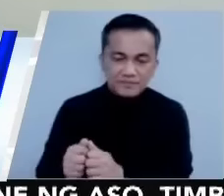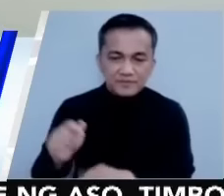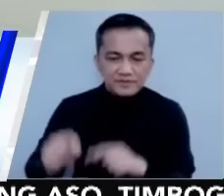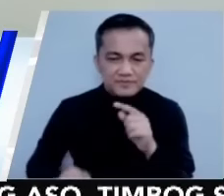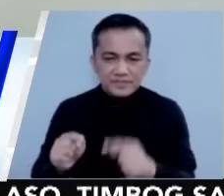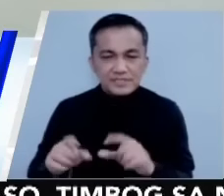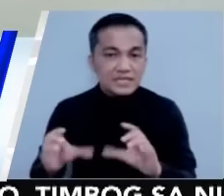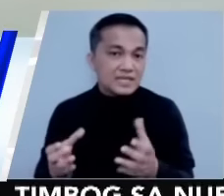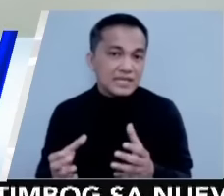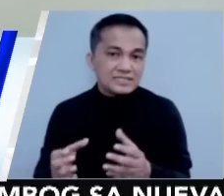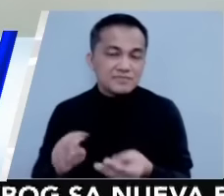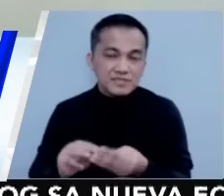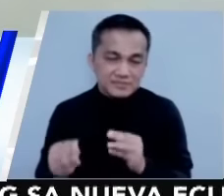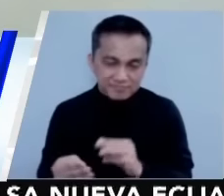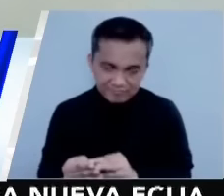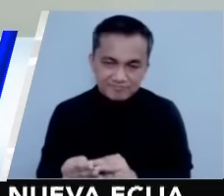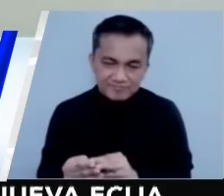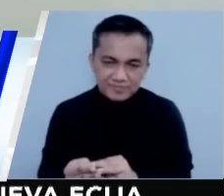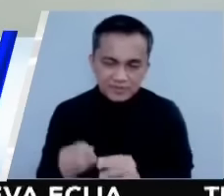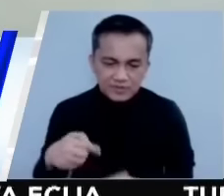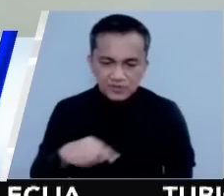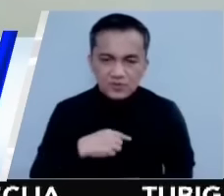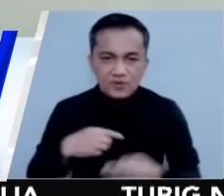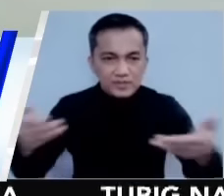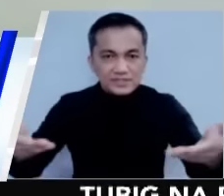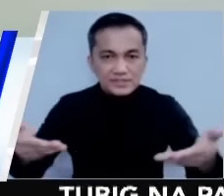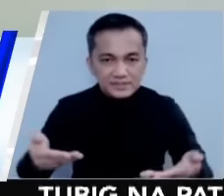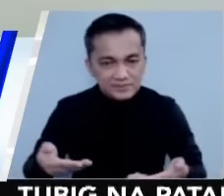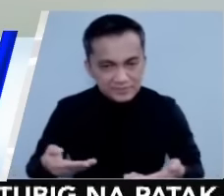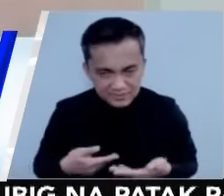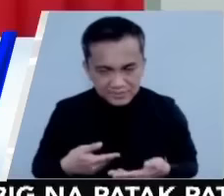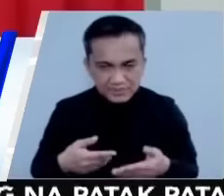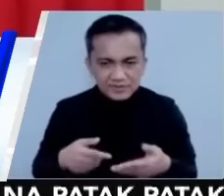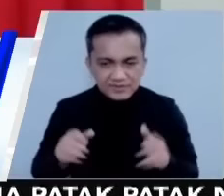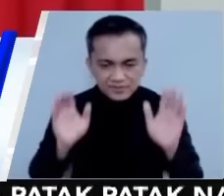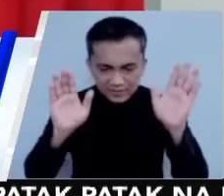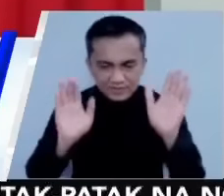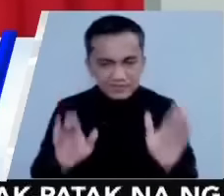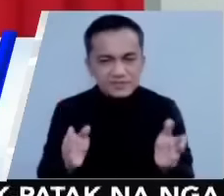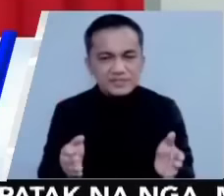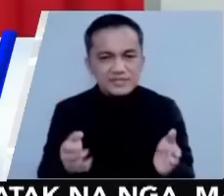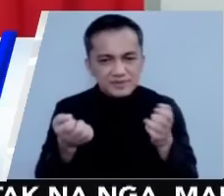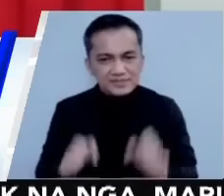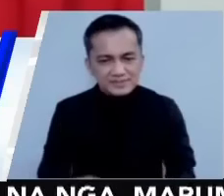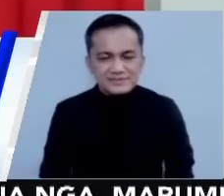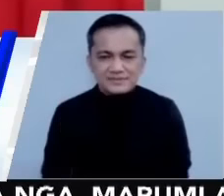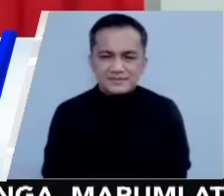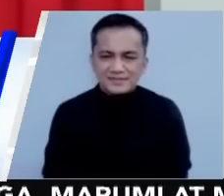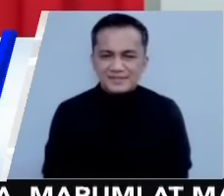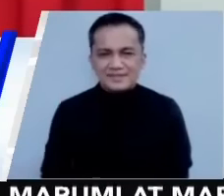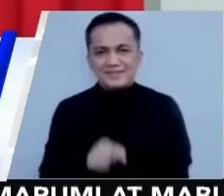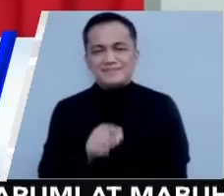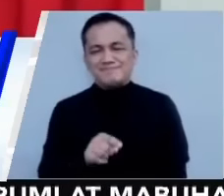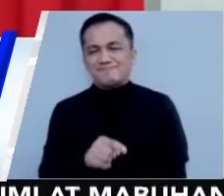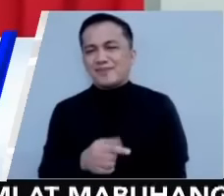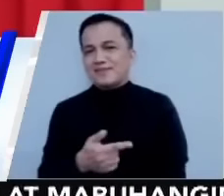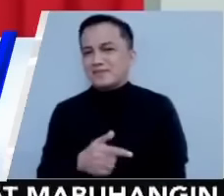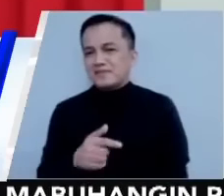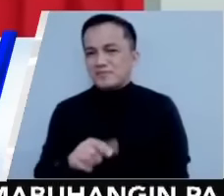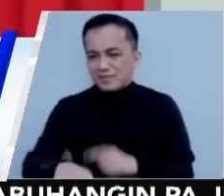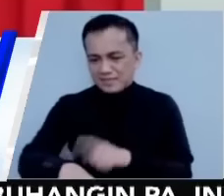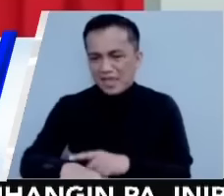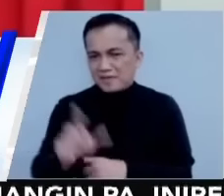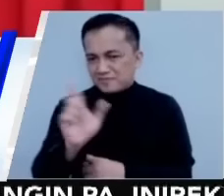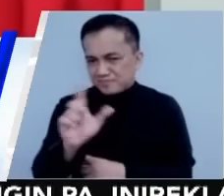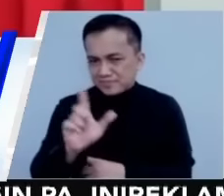classmates, we welcome you all to this wonderful event. This is my moment. Ganyan nga ang pinamalas